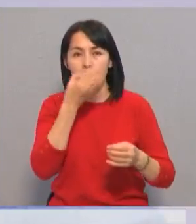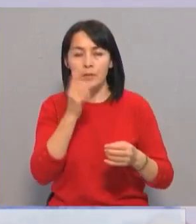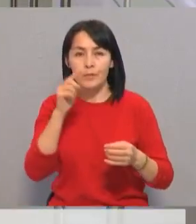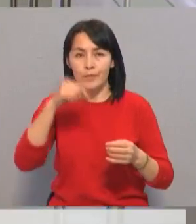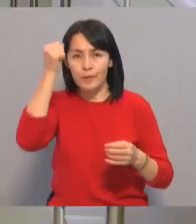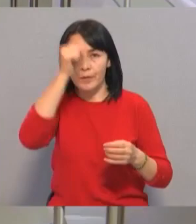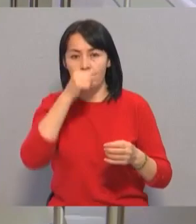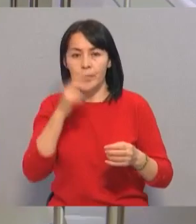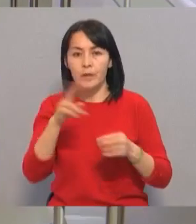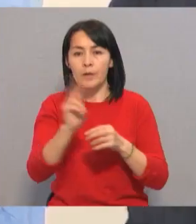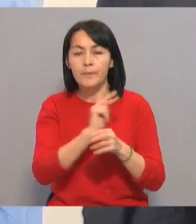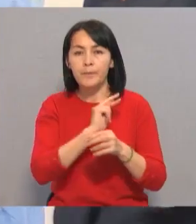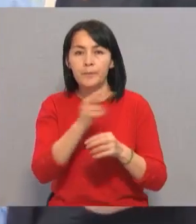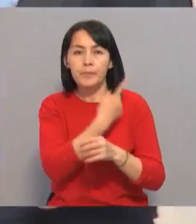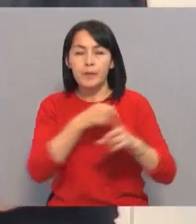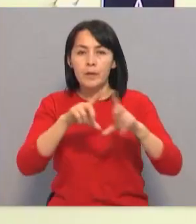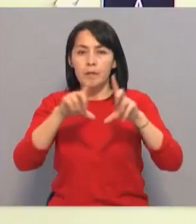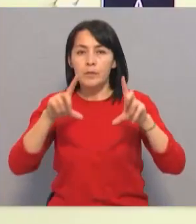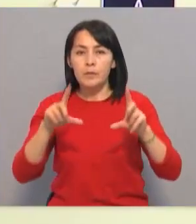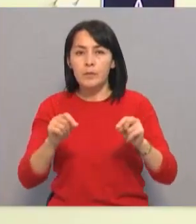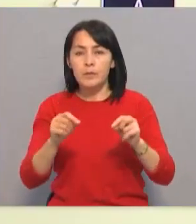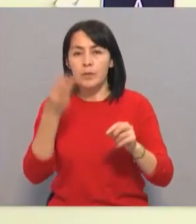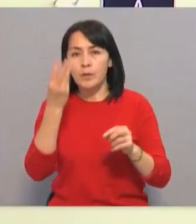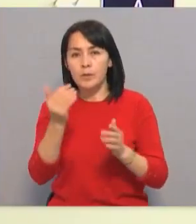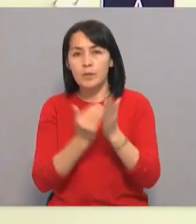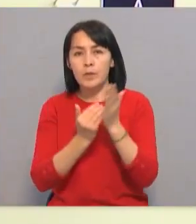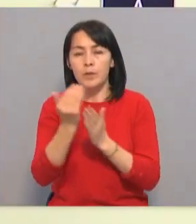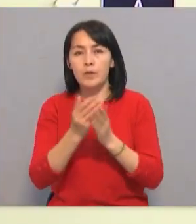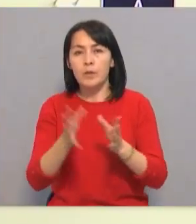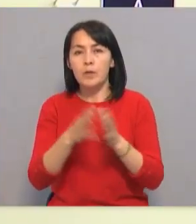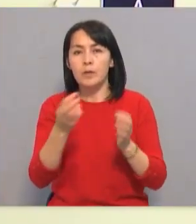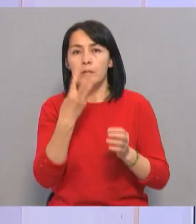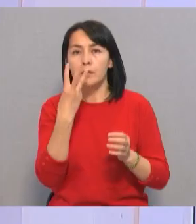в этом году на капитальный ремонт медицинских учреждений из бюджета выделено